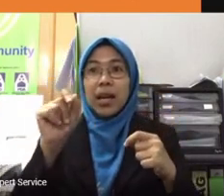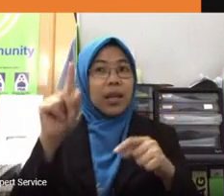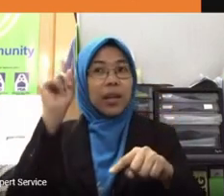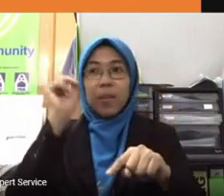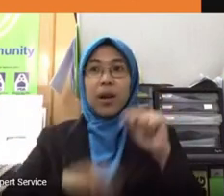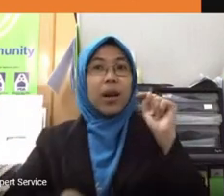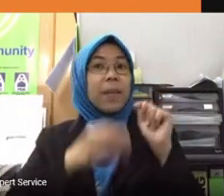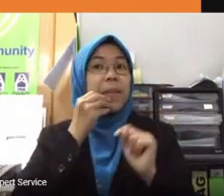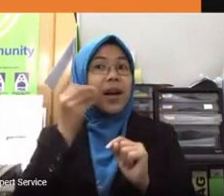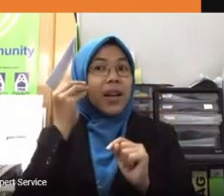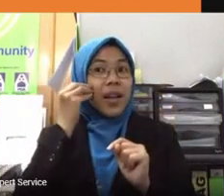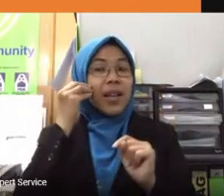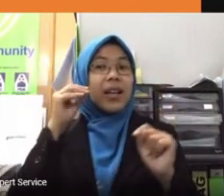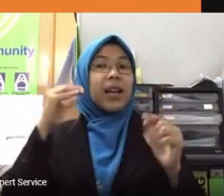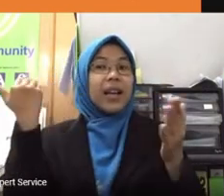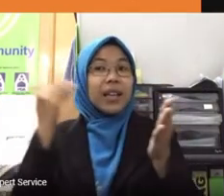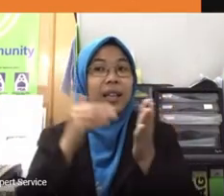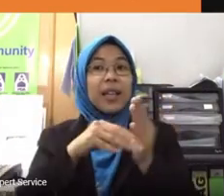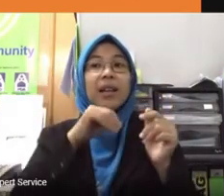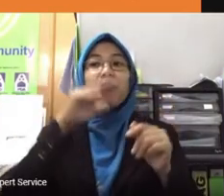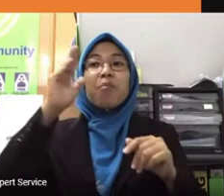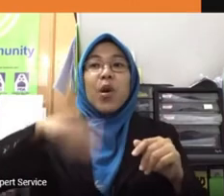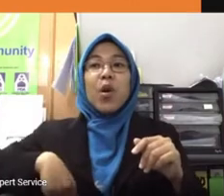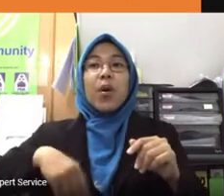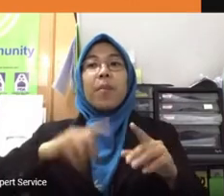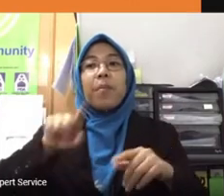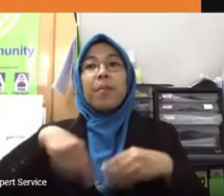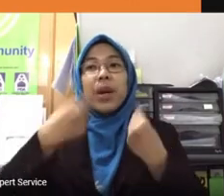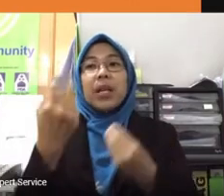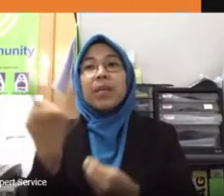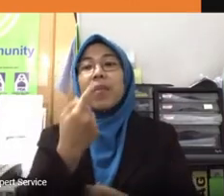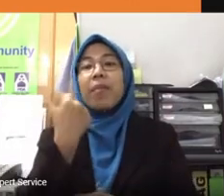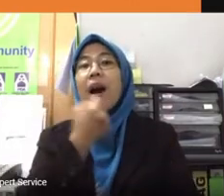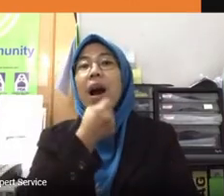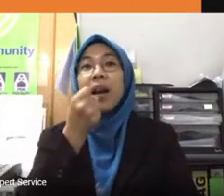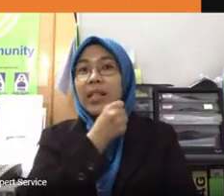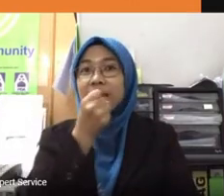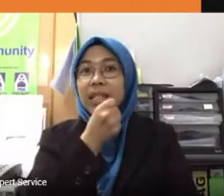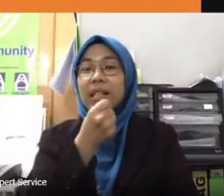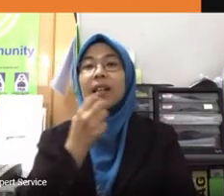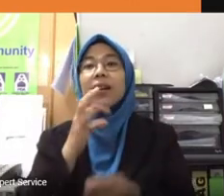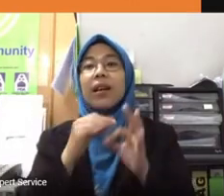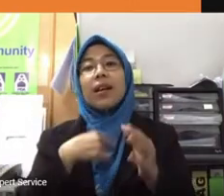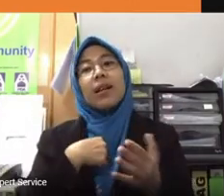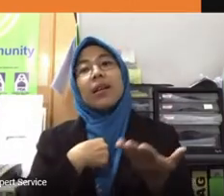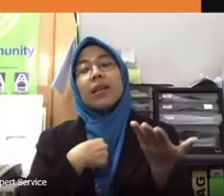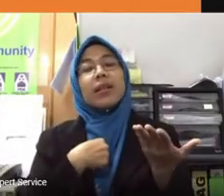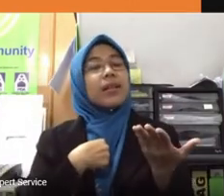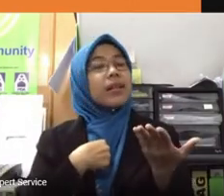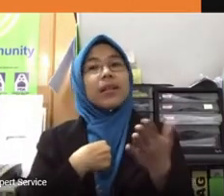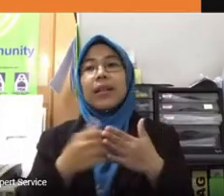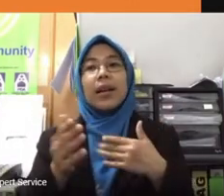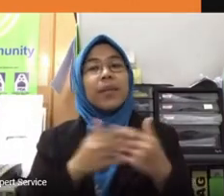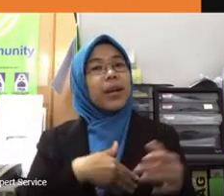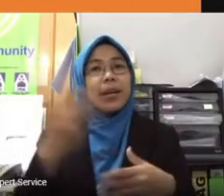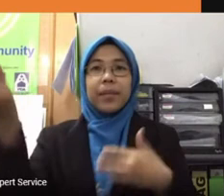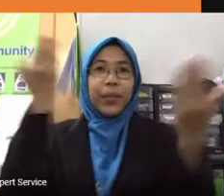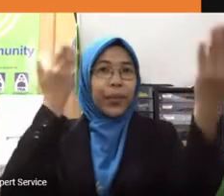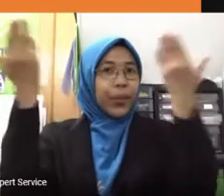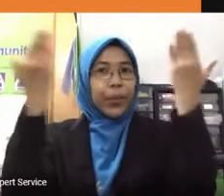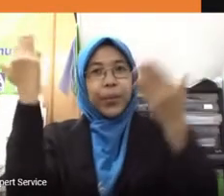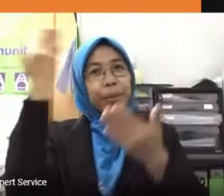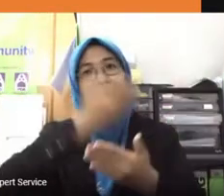balik lagi selagi Nana tak menyumbangkan beberapa lagu. Okay, so ambil pendekatan belasah ajah di mana